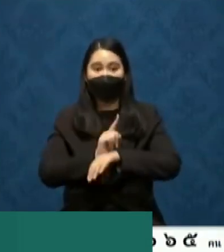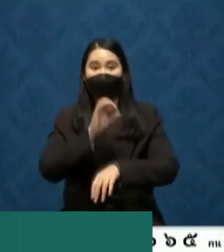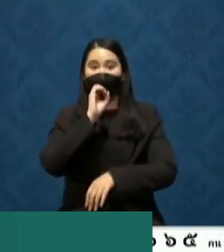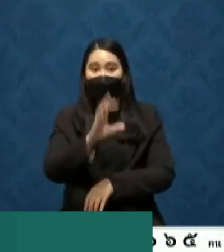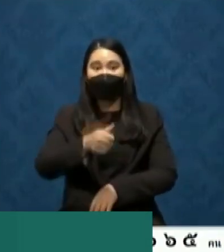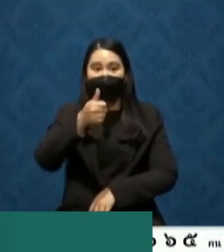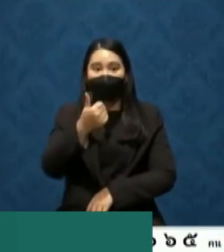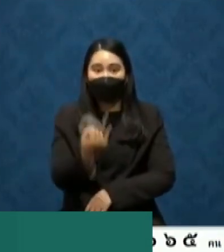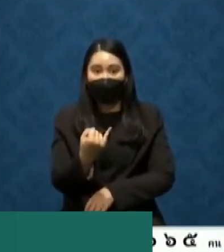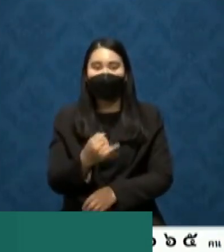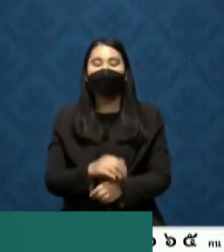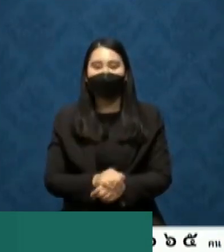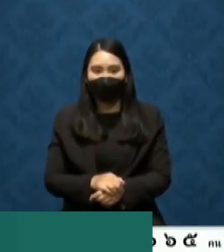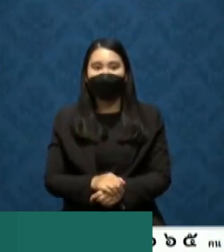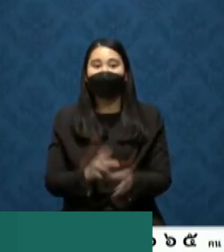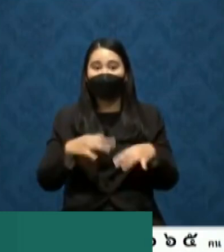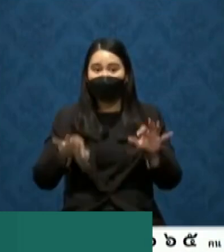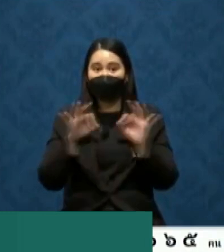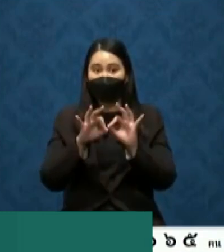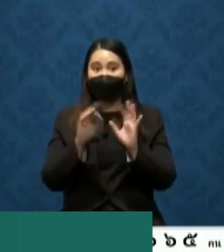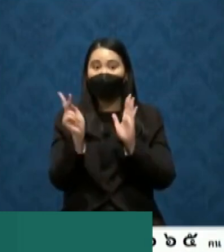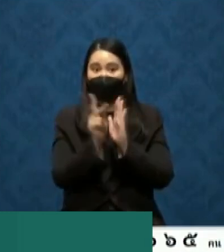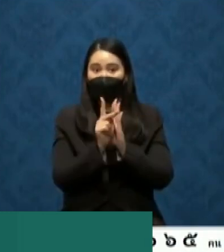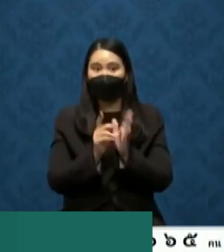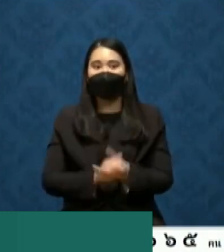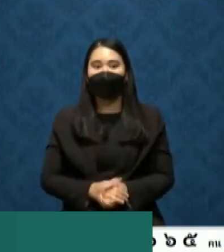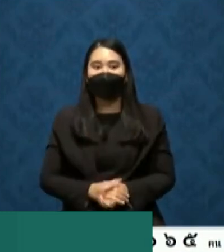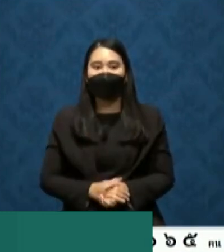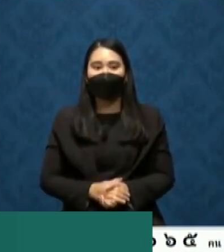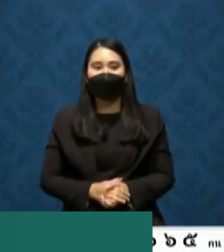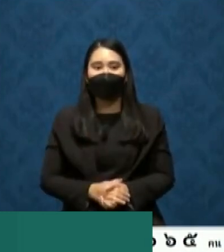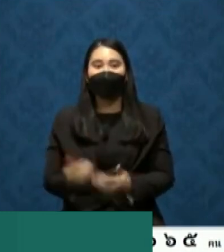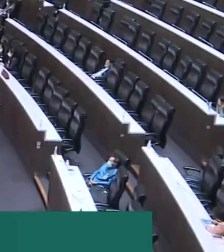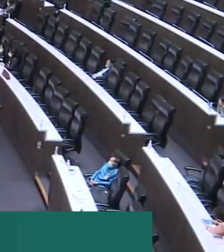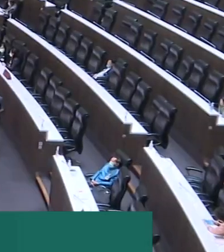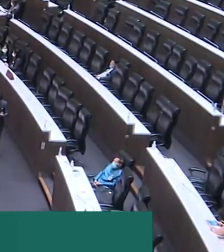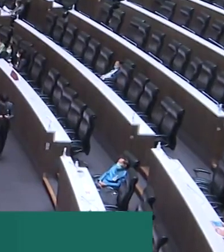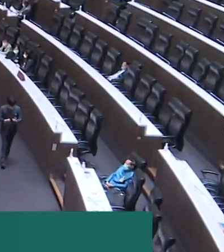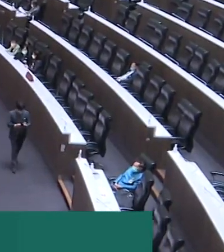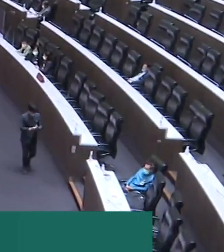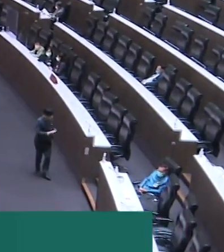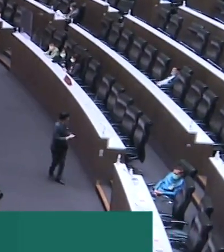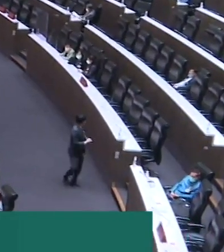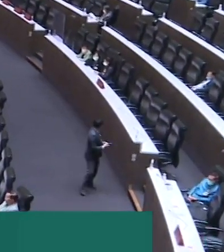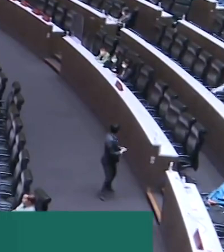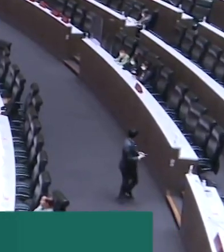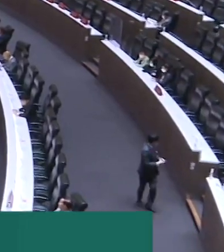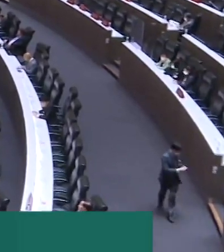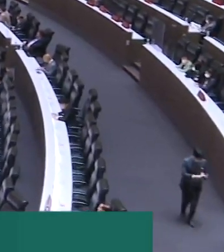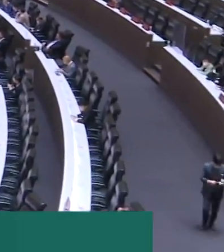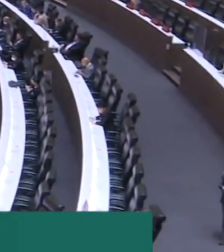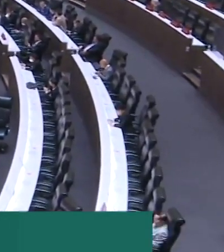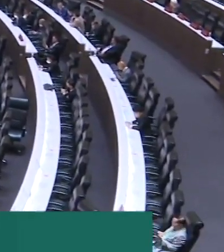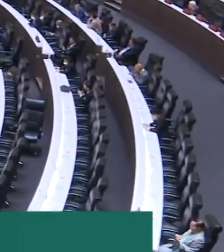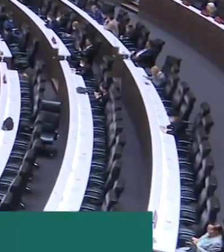ว.ในที่ประชุมนี้ด้วยแล้วก็เลยแบบว่าเมื่อวันไหนเมื่อวันอังคารนะที่มีการประชุมตอนเย็นก็เลยคุยกับวิป3ฝ่ายเพื่อที่